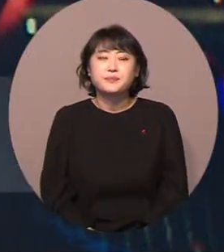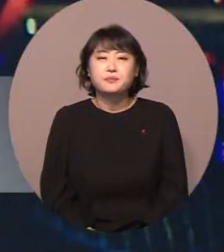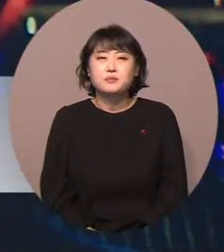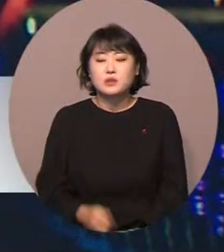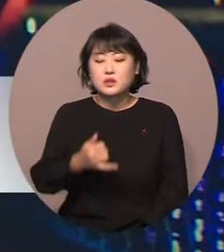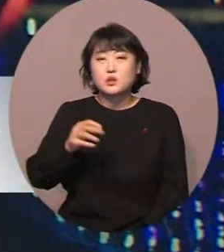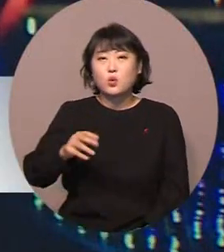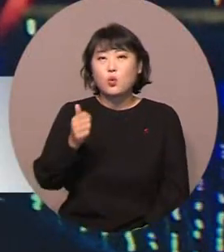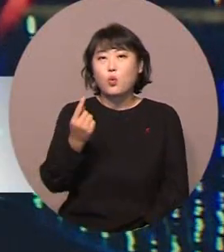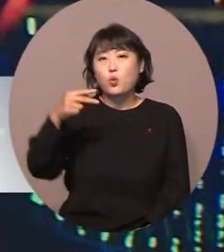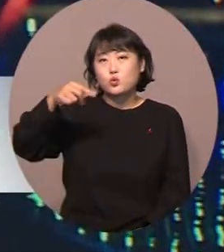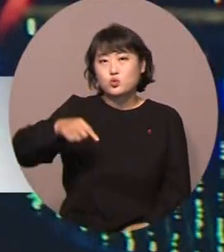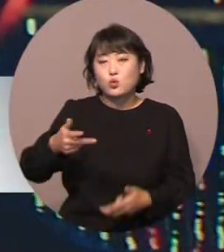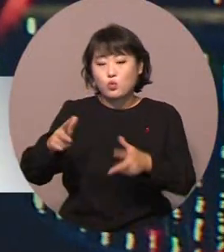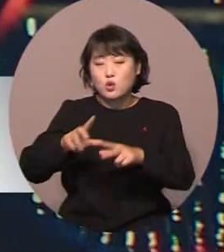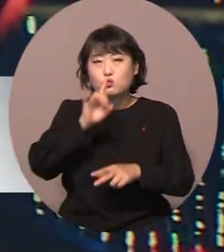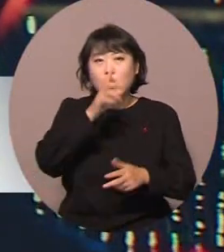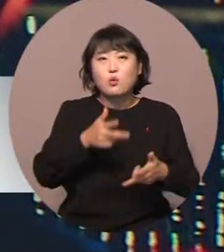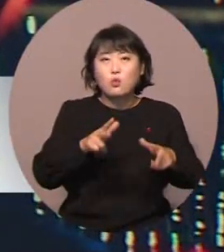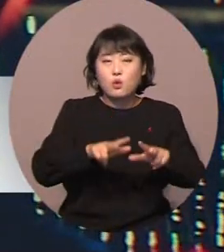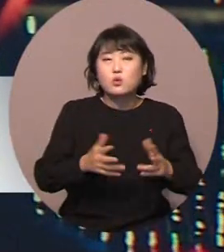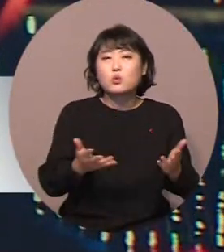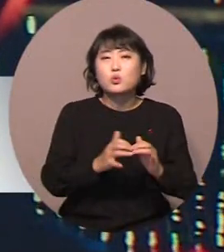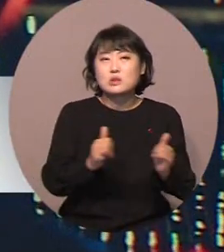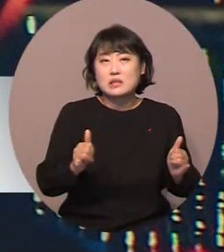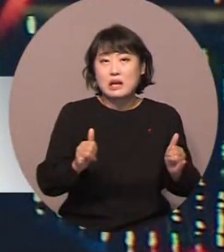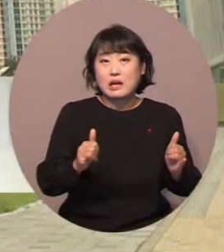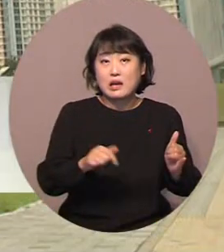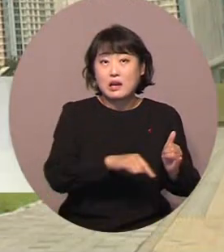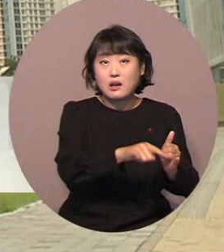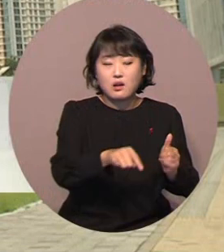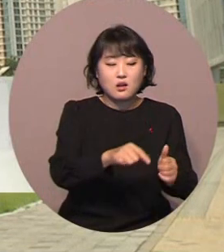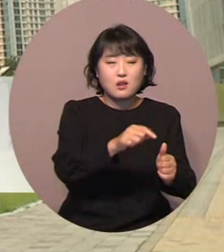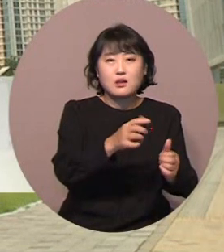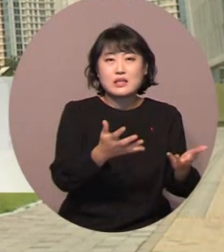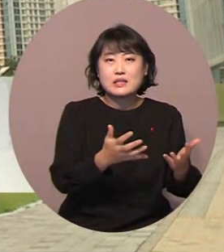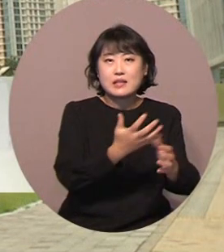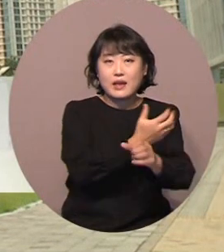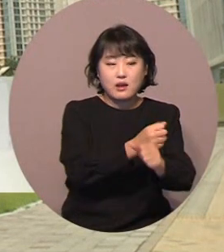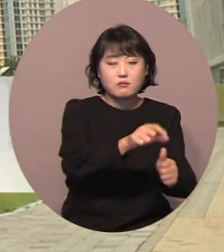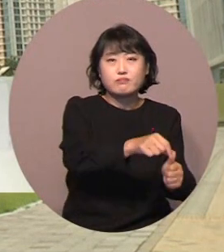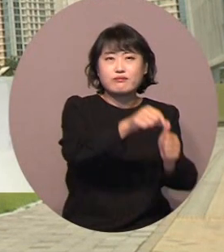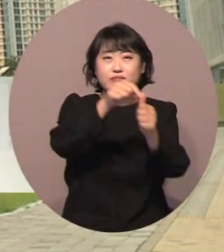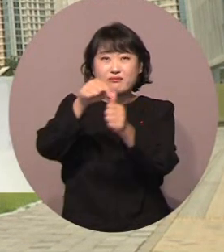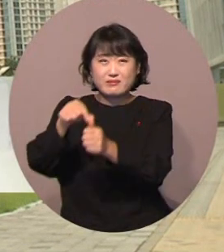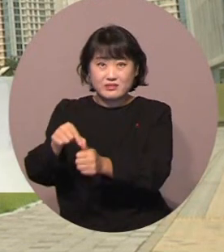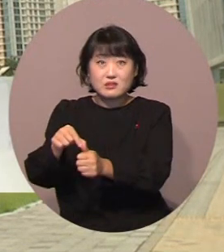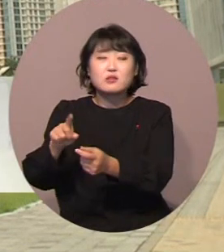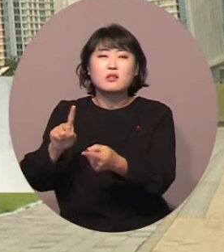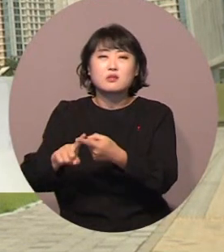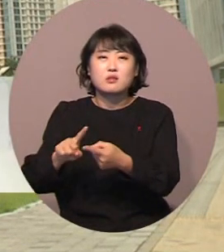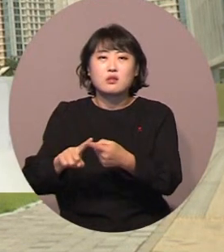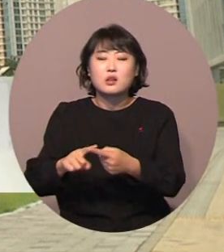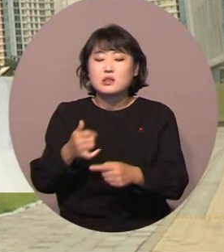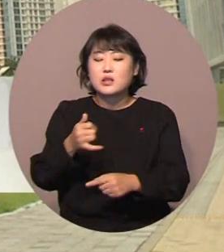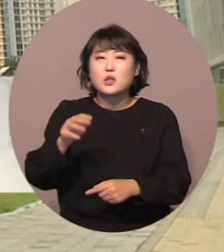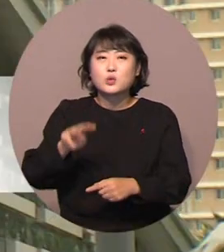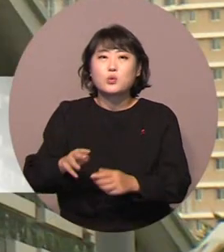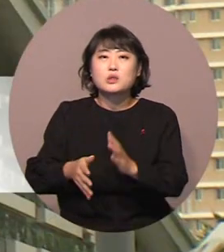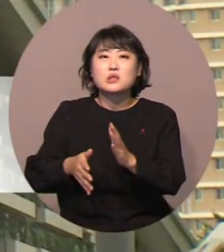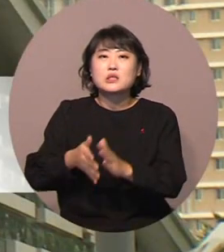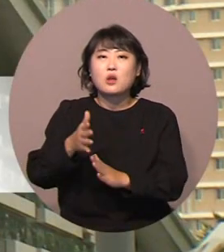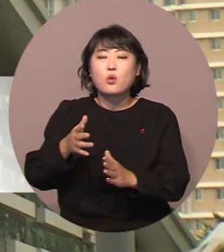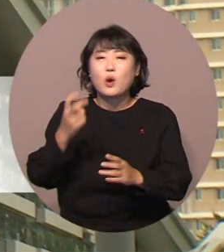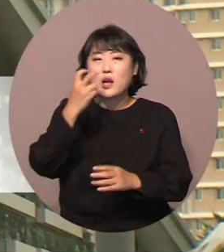세종 호수공원 중앙공원 노동자들의 고용 승계를 놓고 노조측과 시설 운영을 맡은 세종시 시설